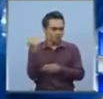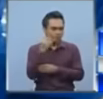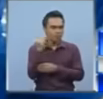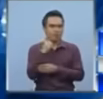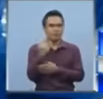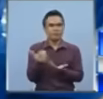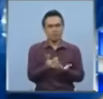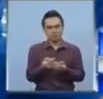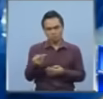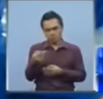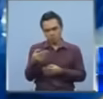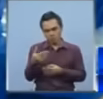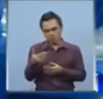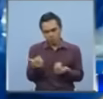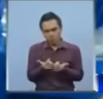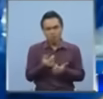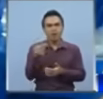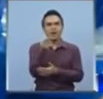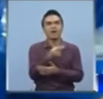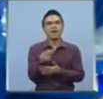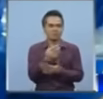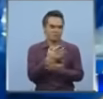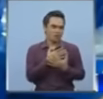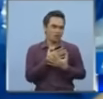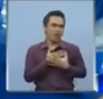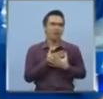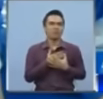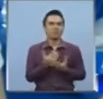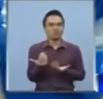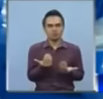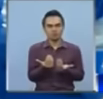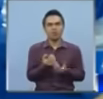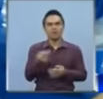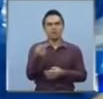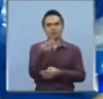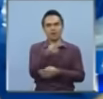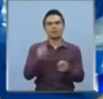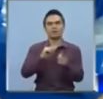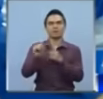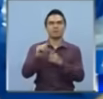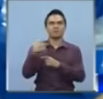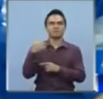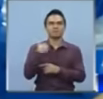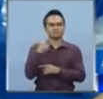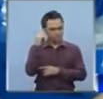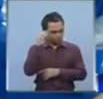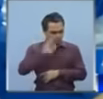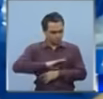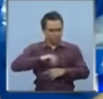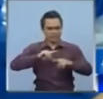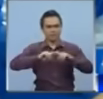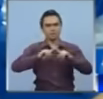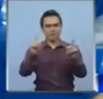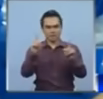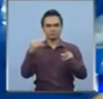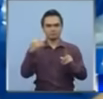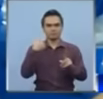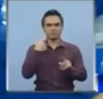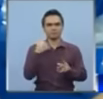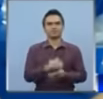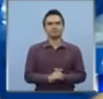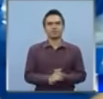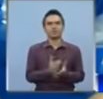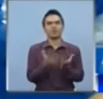ทำบุญแล้วเป็นที่รักใคร่ของลูกหลานนะคะแปลกใจมแปลกใจค่ะมหัศจรรย์หากก็รอ